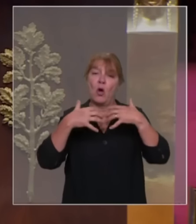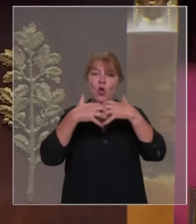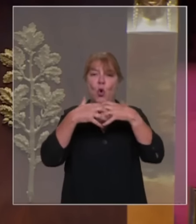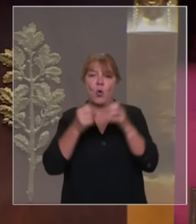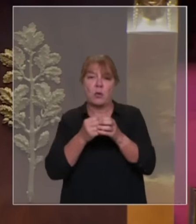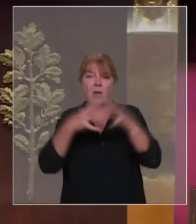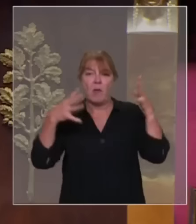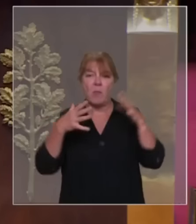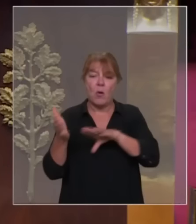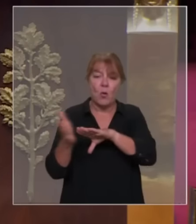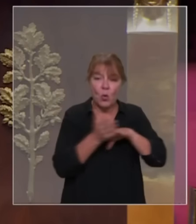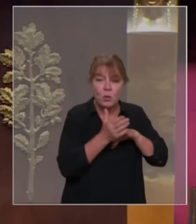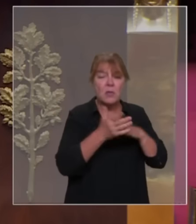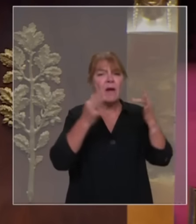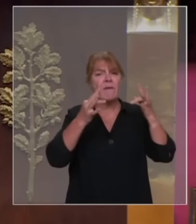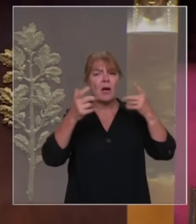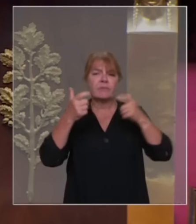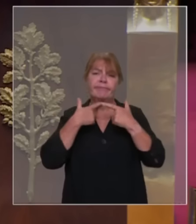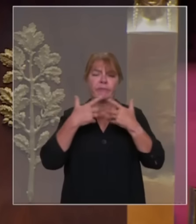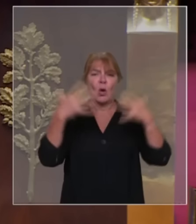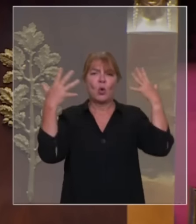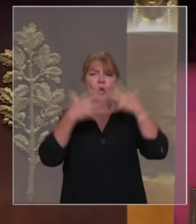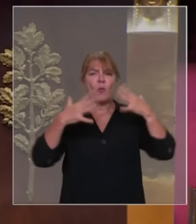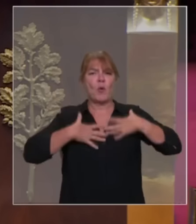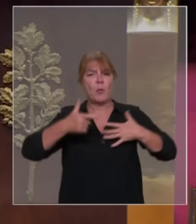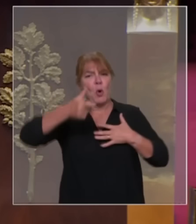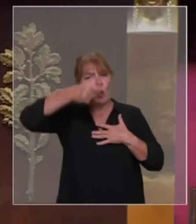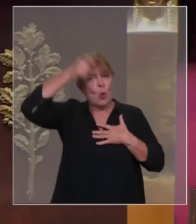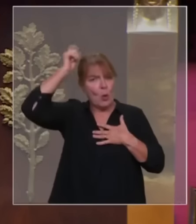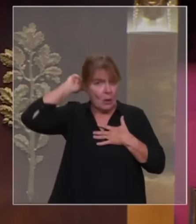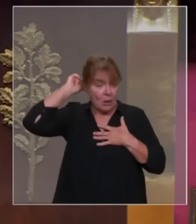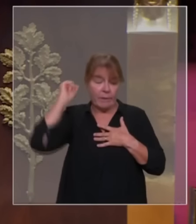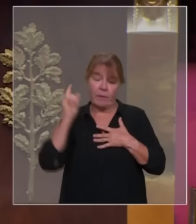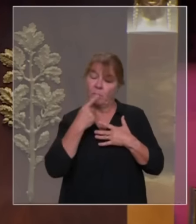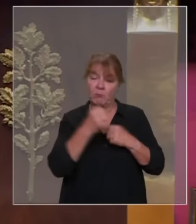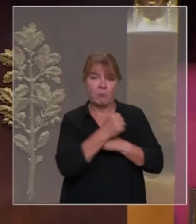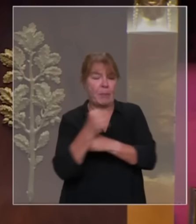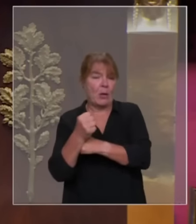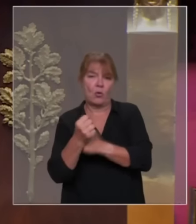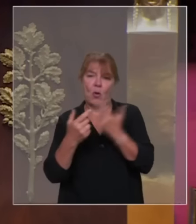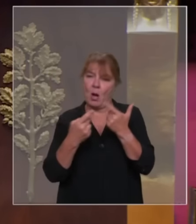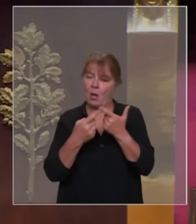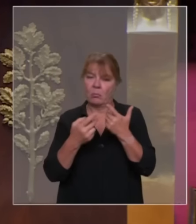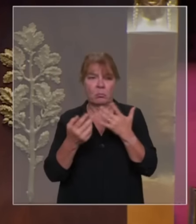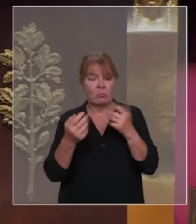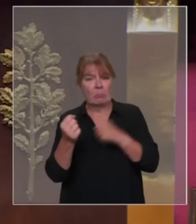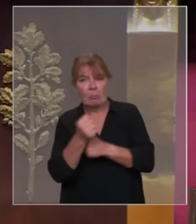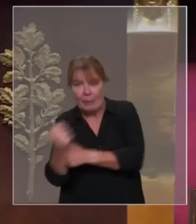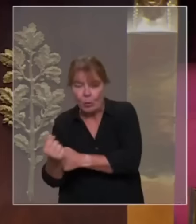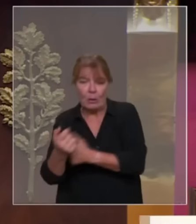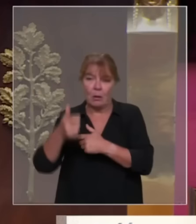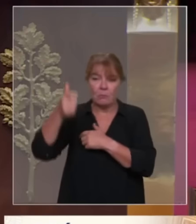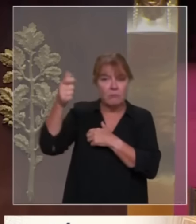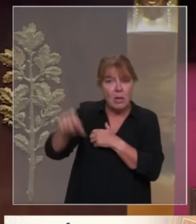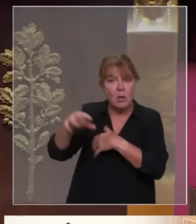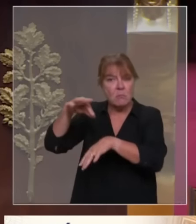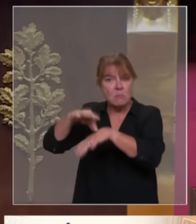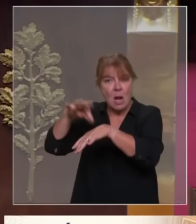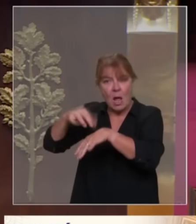du comportement cognitif et la priorité de l'accès aux soins, à l'éducation, à l'emploi des personnes